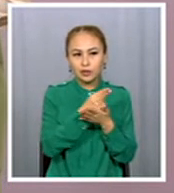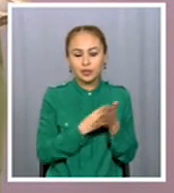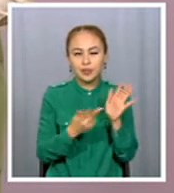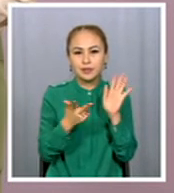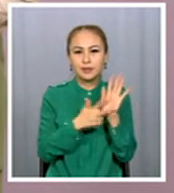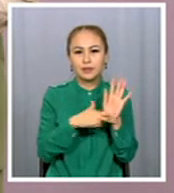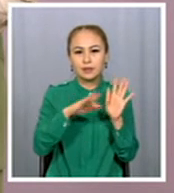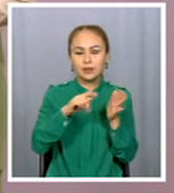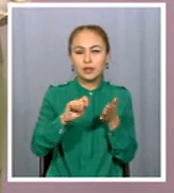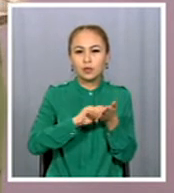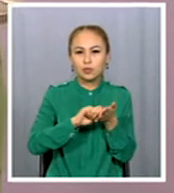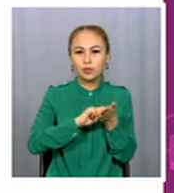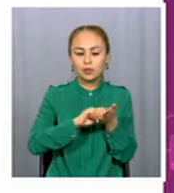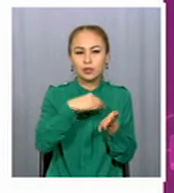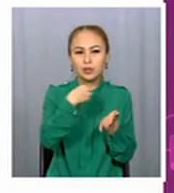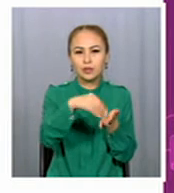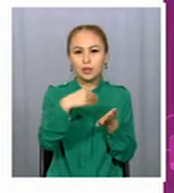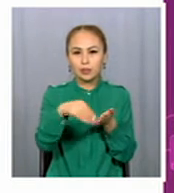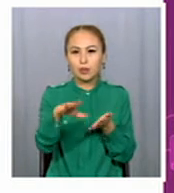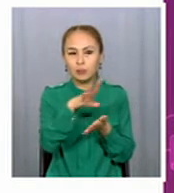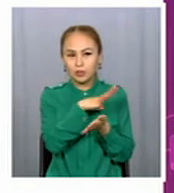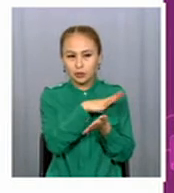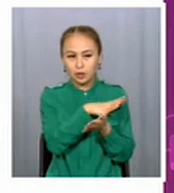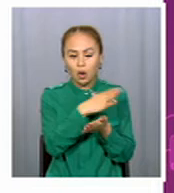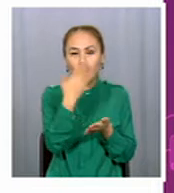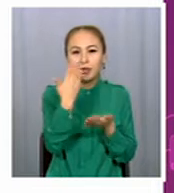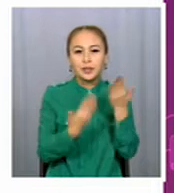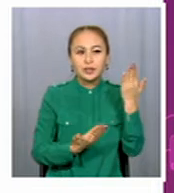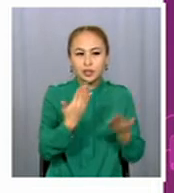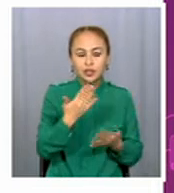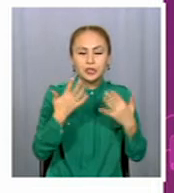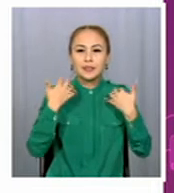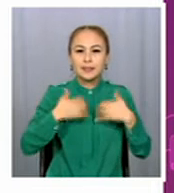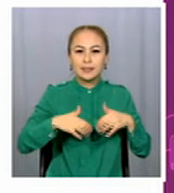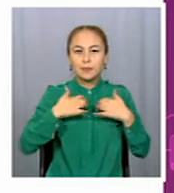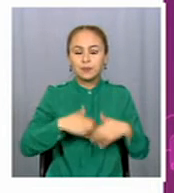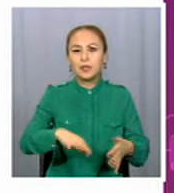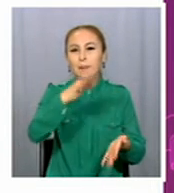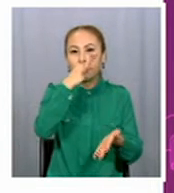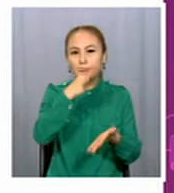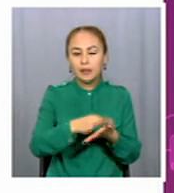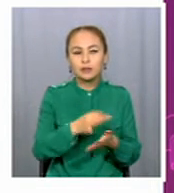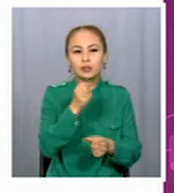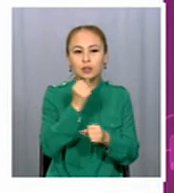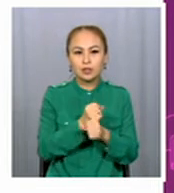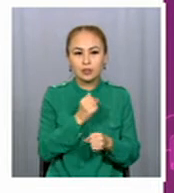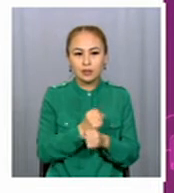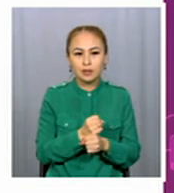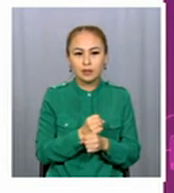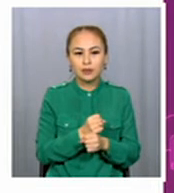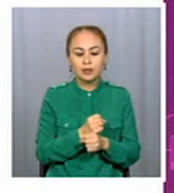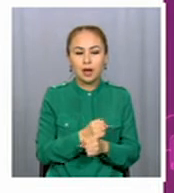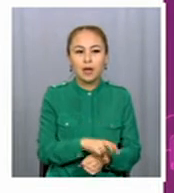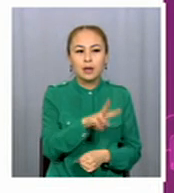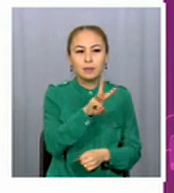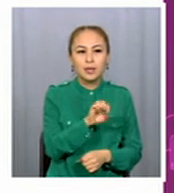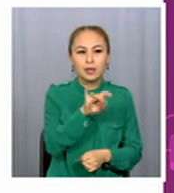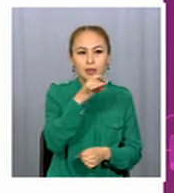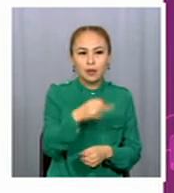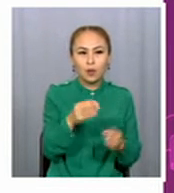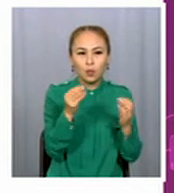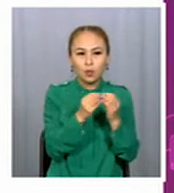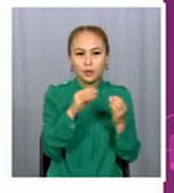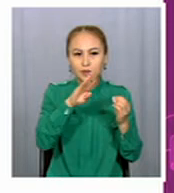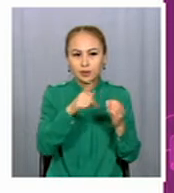теңгелік өшіргішті сатып алмақшы. Ендеше есептің мәтінін құрастырайық. Мерей 10